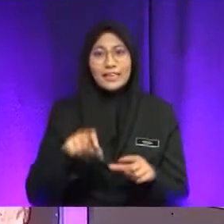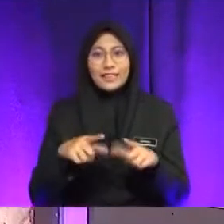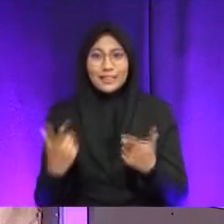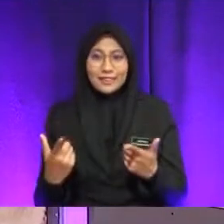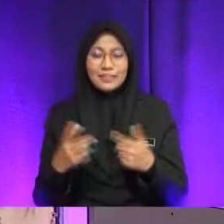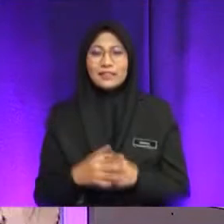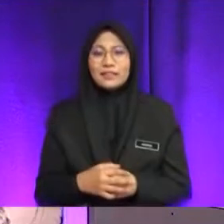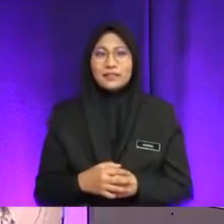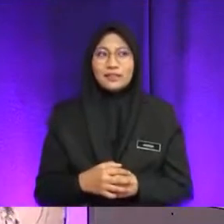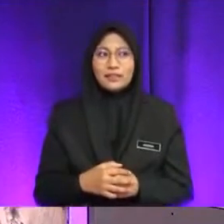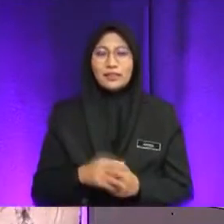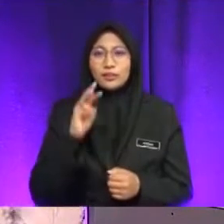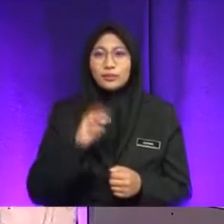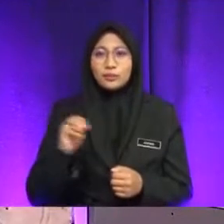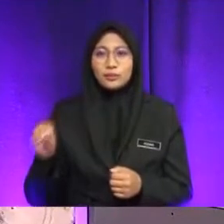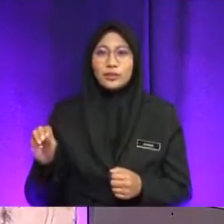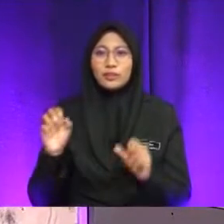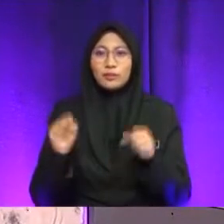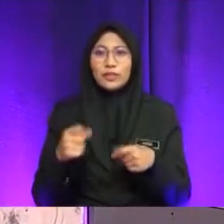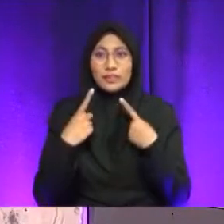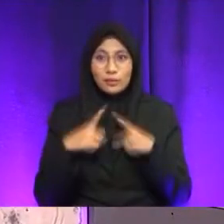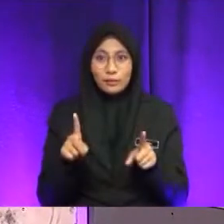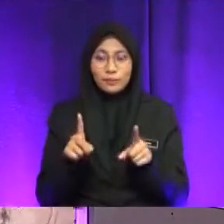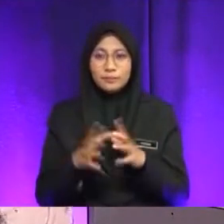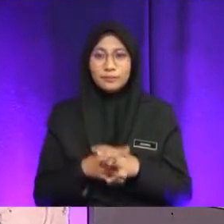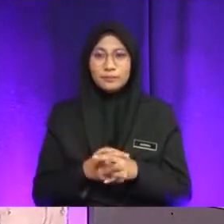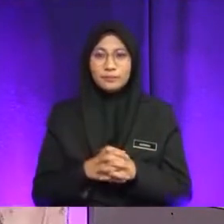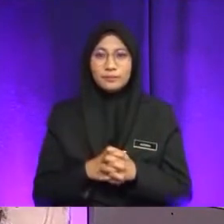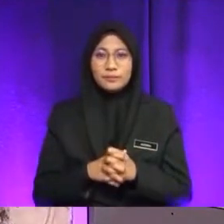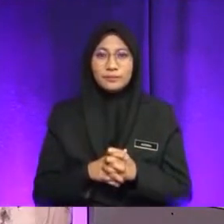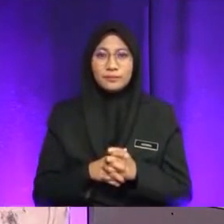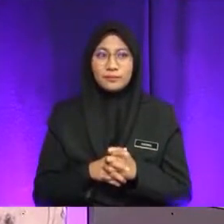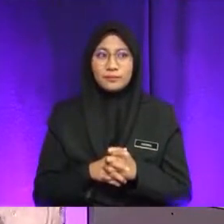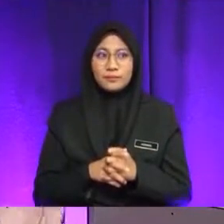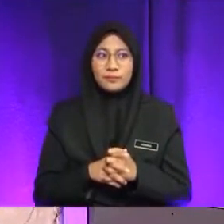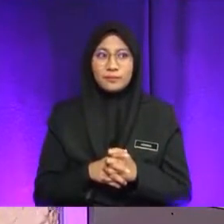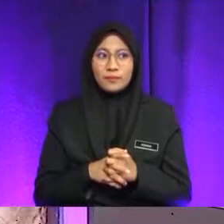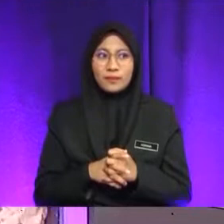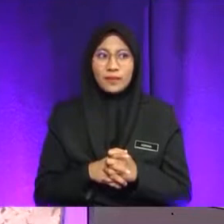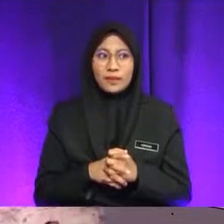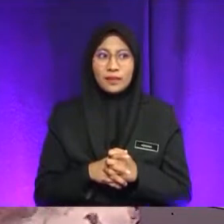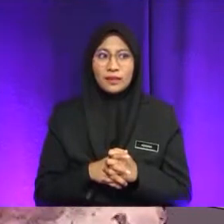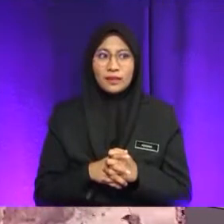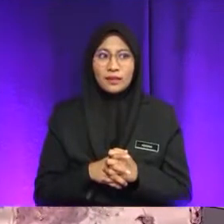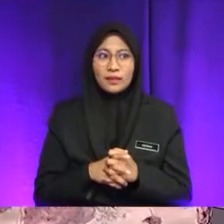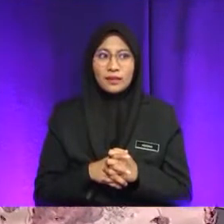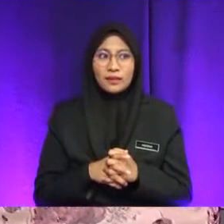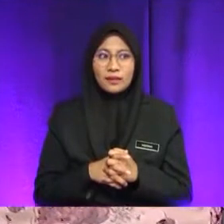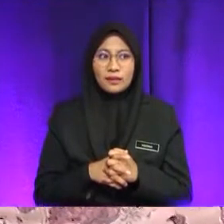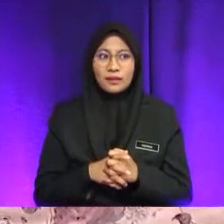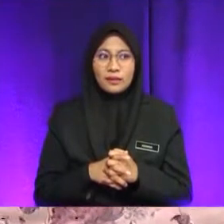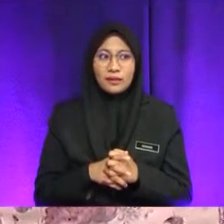saya untuk coba menjawab soalnya nanti angkat lupa masing-masingnya di sementara murid saya jawab dalam fase 3 menit detik bagi